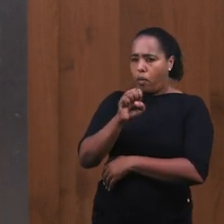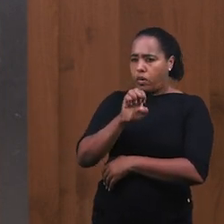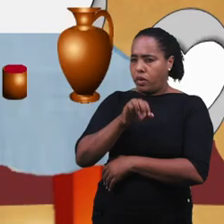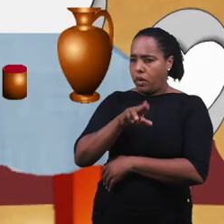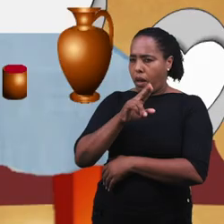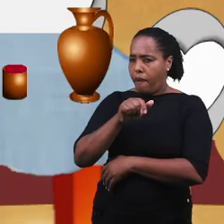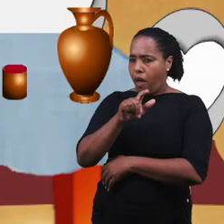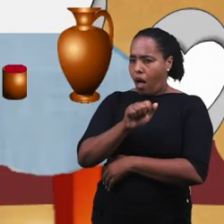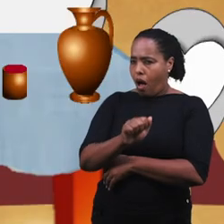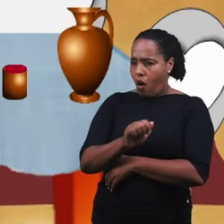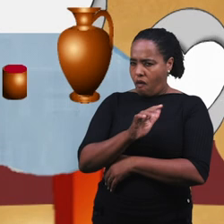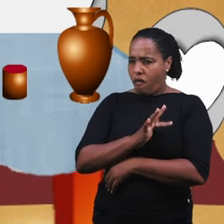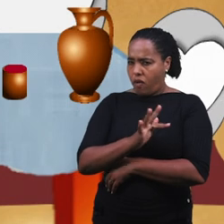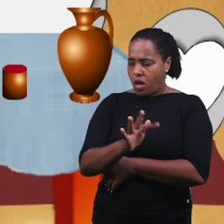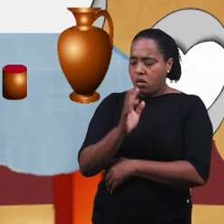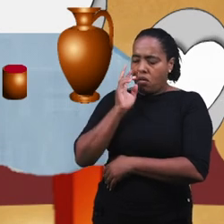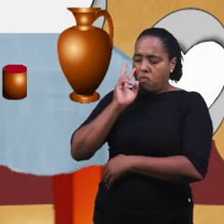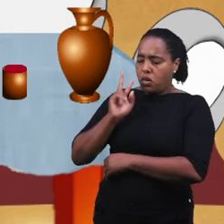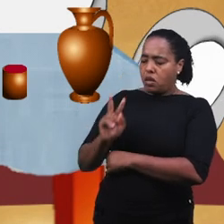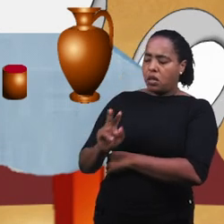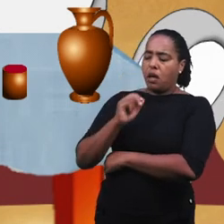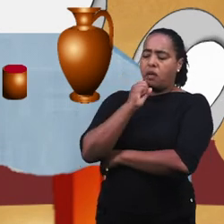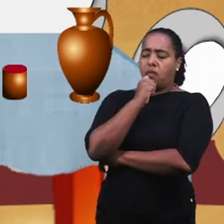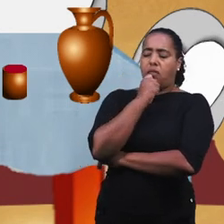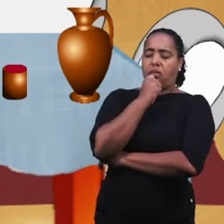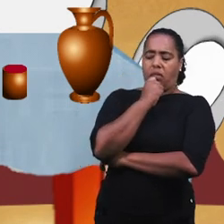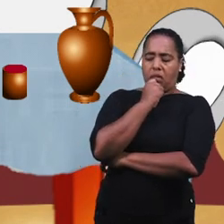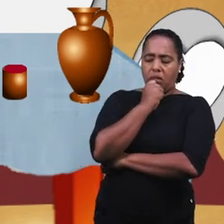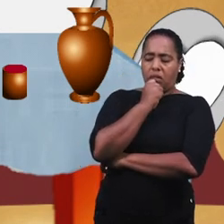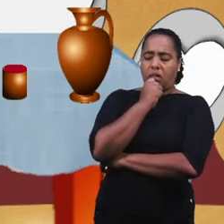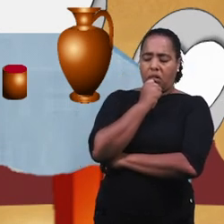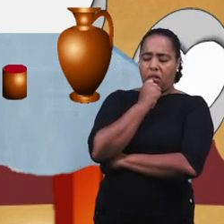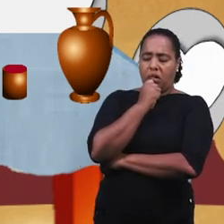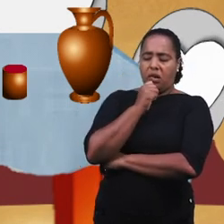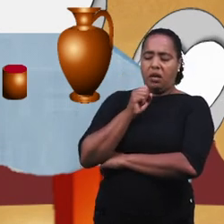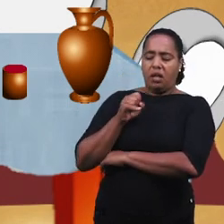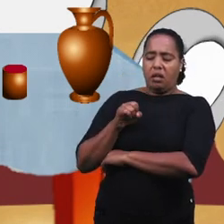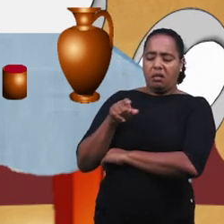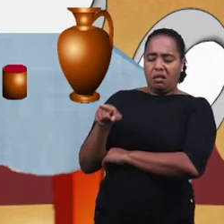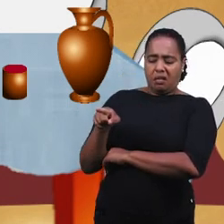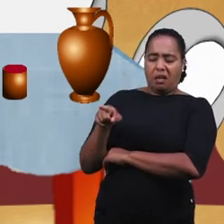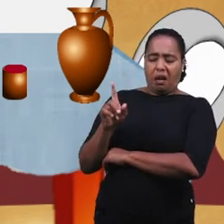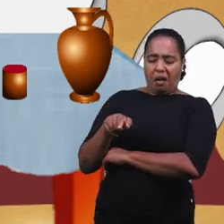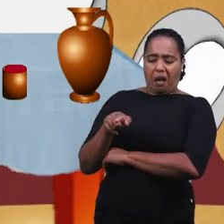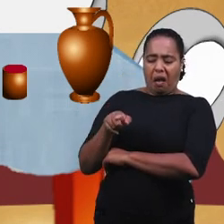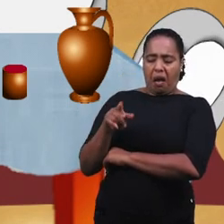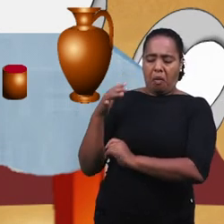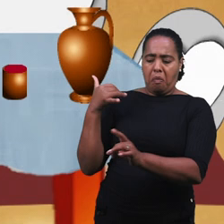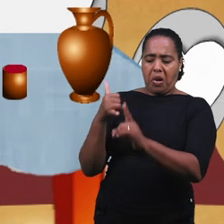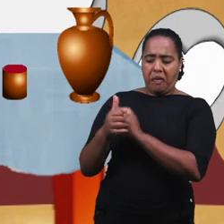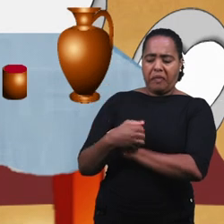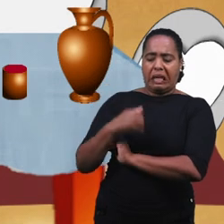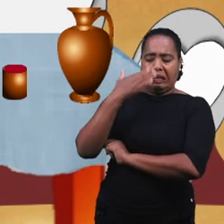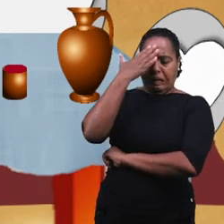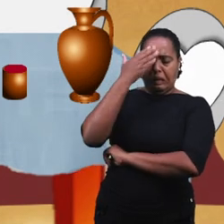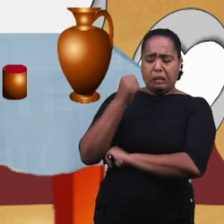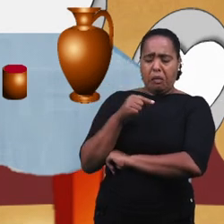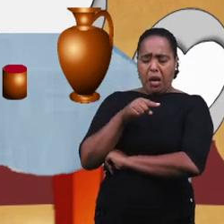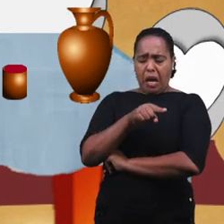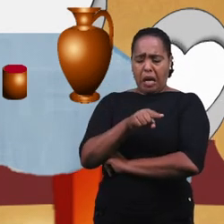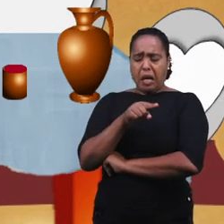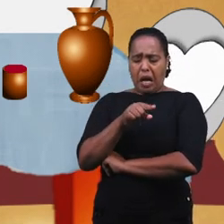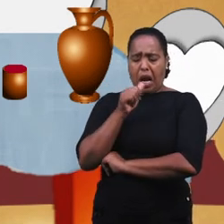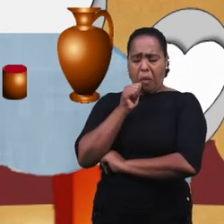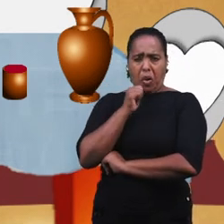pense, s'il réellement était prophète, il saurait que cette femme est une pécheresse et